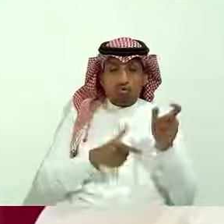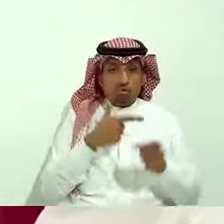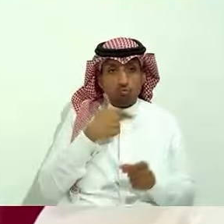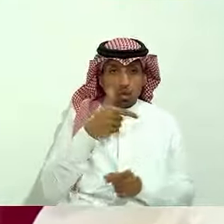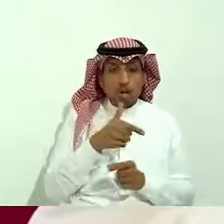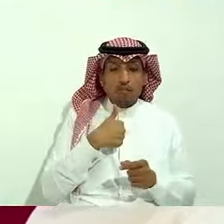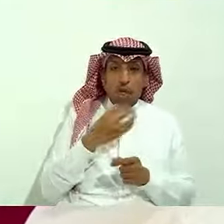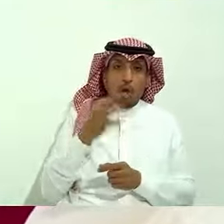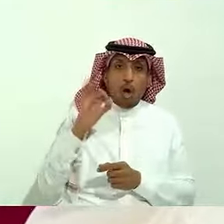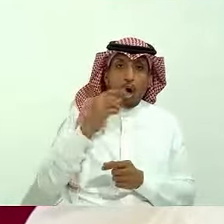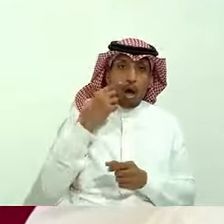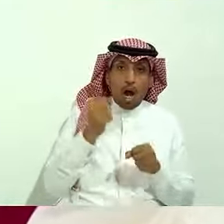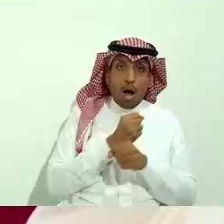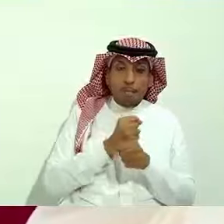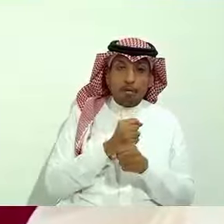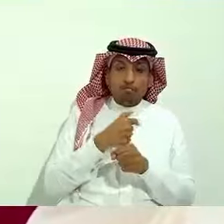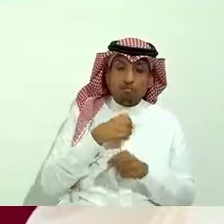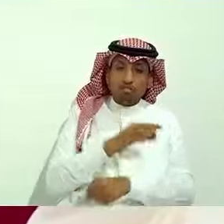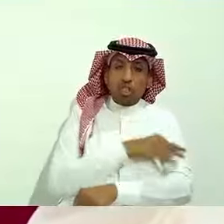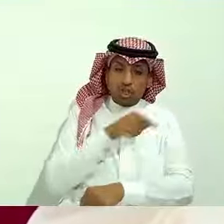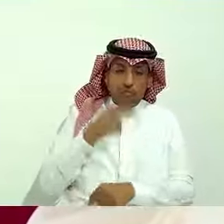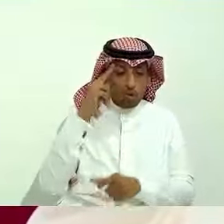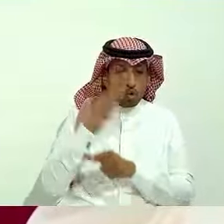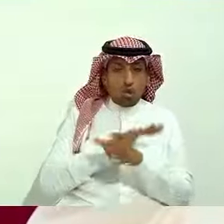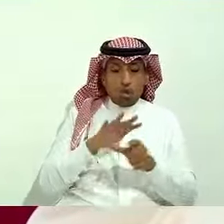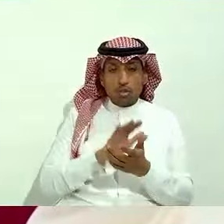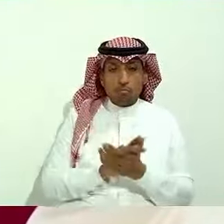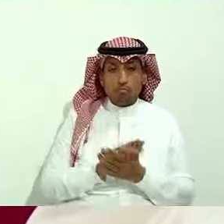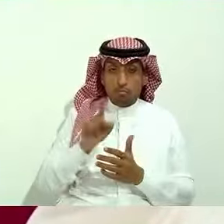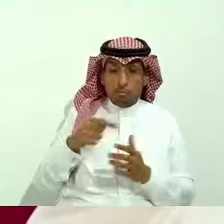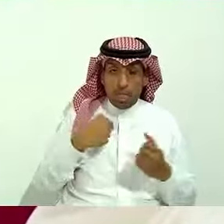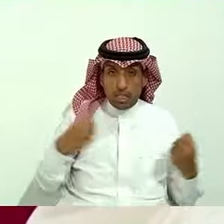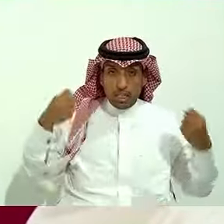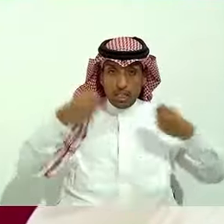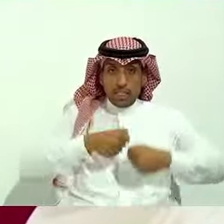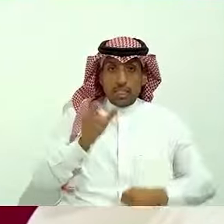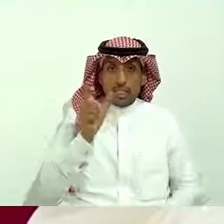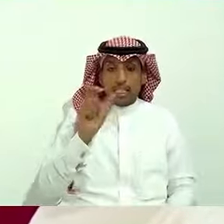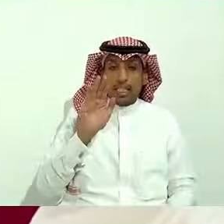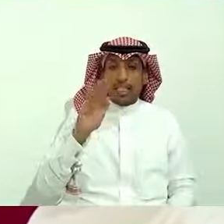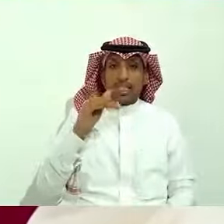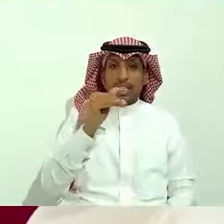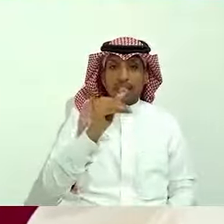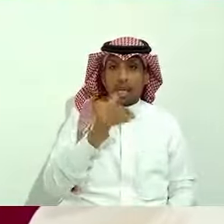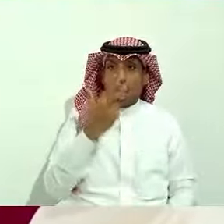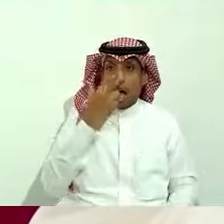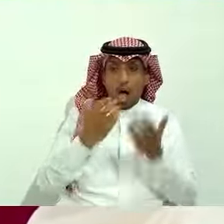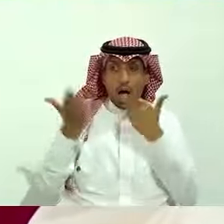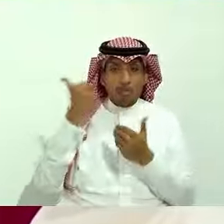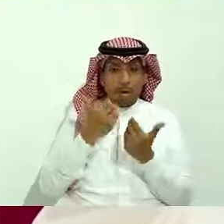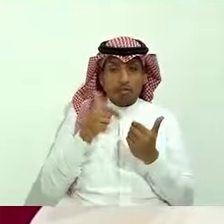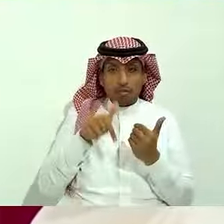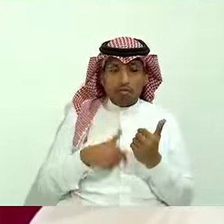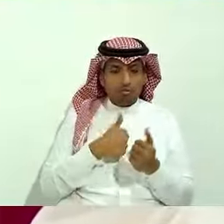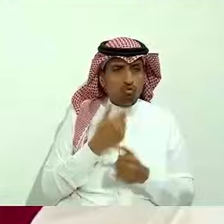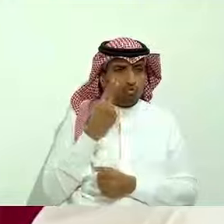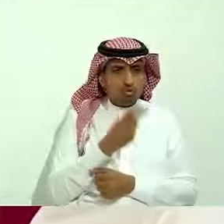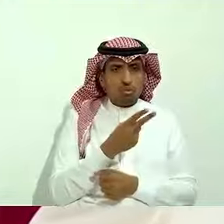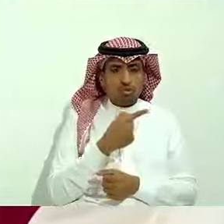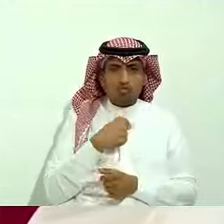والفاشن بالسعودية عندنا تجارب مشابهة. أنا دائما أحب عباية النسف، يمكنها مع أنها ما كانت موضة قبل كم سنة، كنت